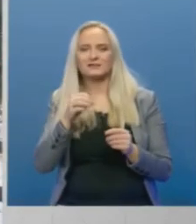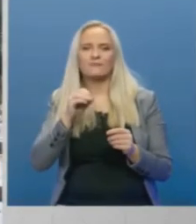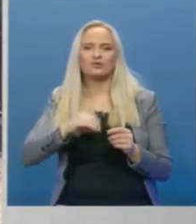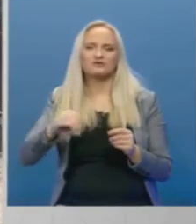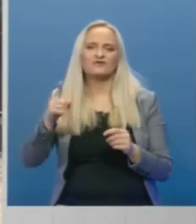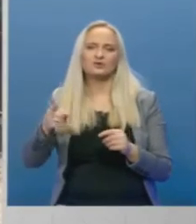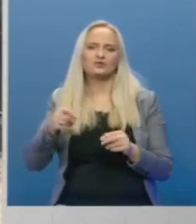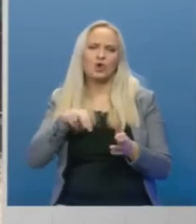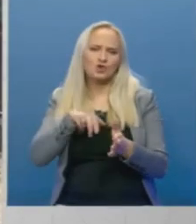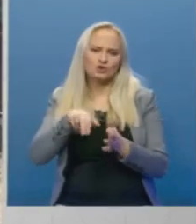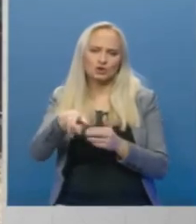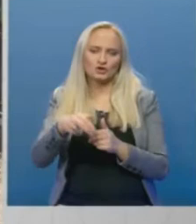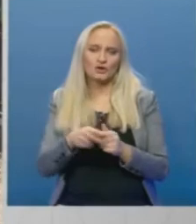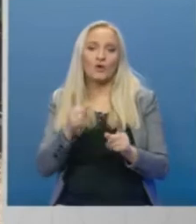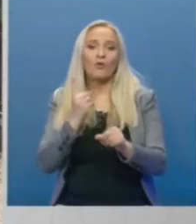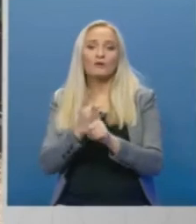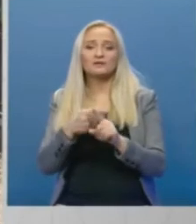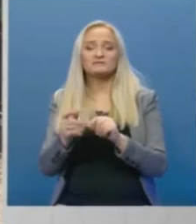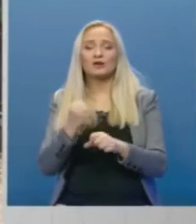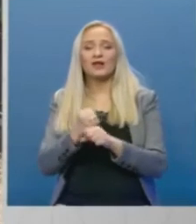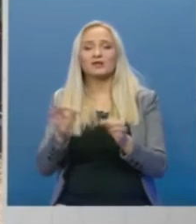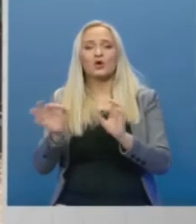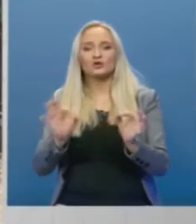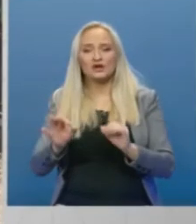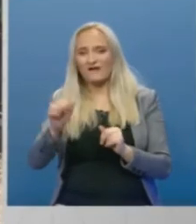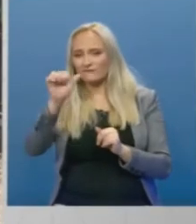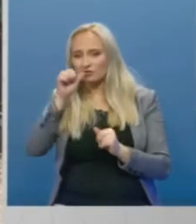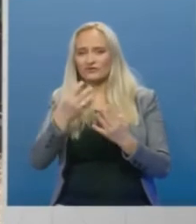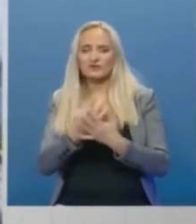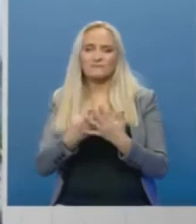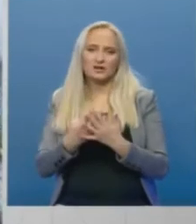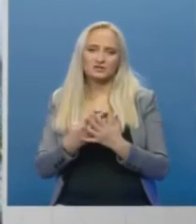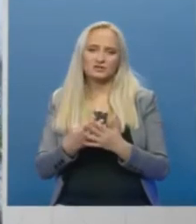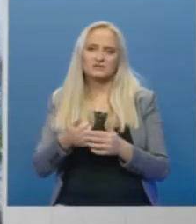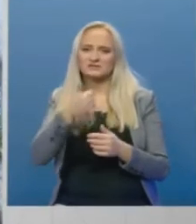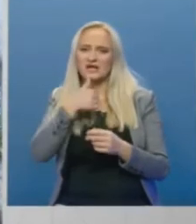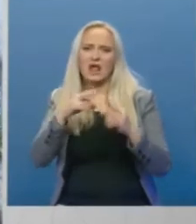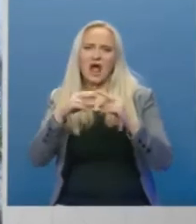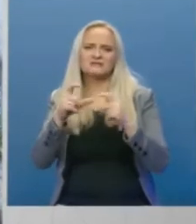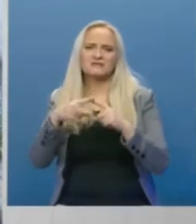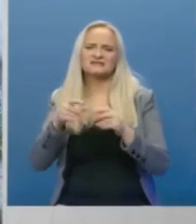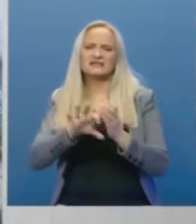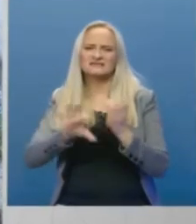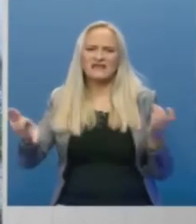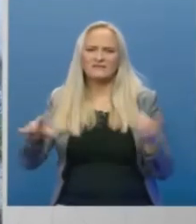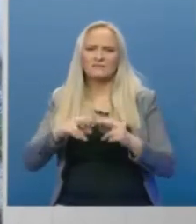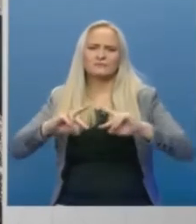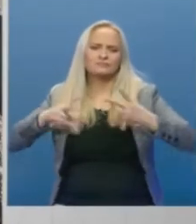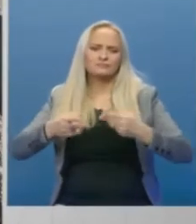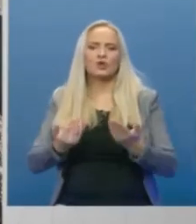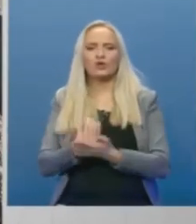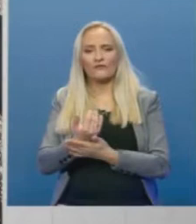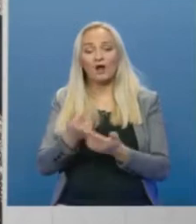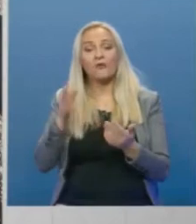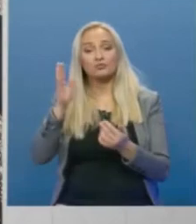ovuda tratovari. Uporedo izvode se i radovi na uređenju vodovodne mreže. Stare azbestne vodovodne cijevi postaće prošlost,